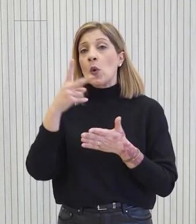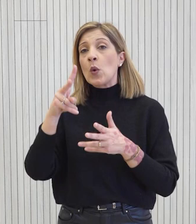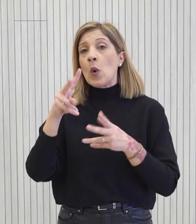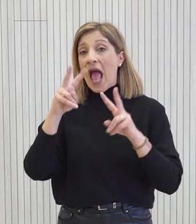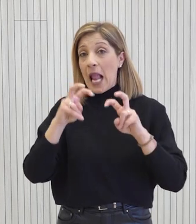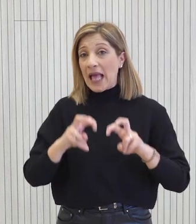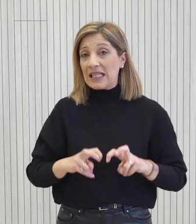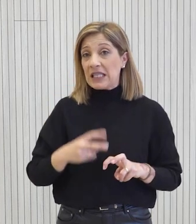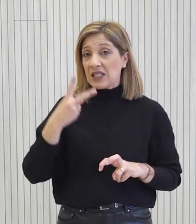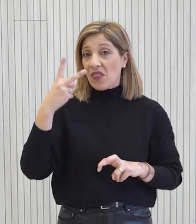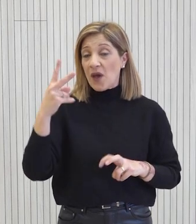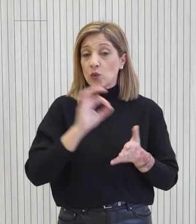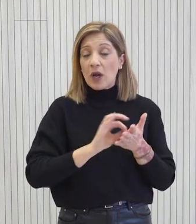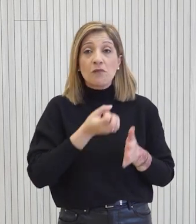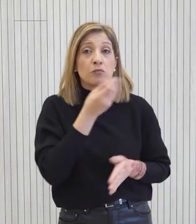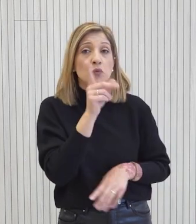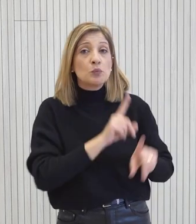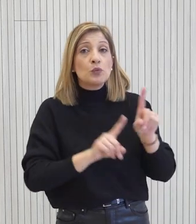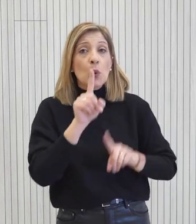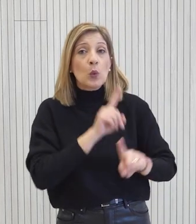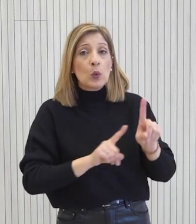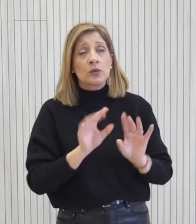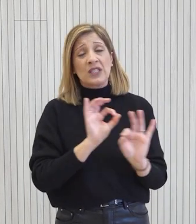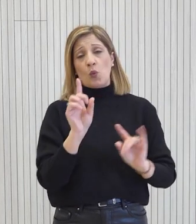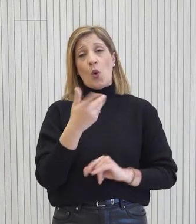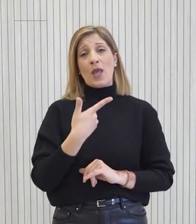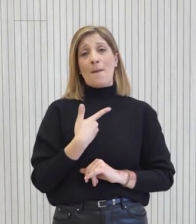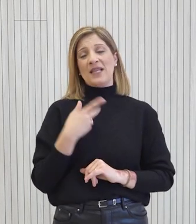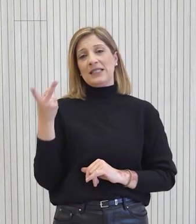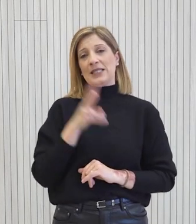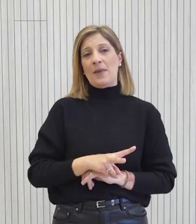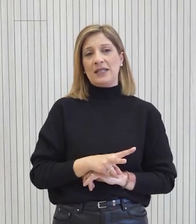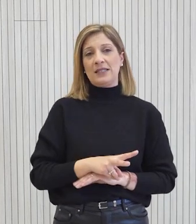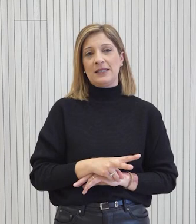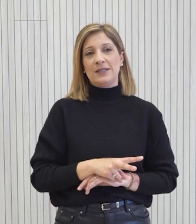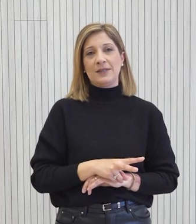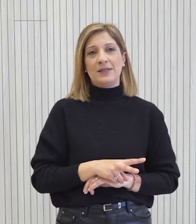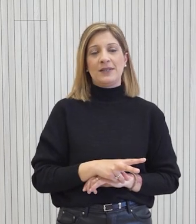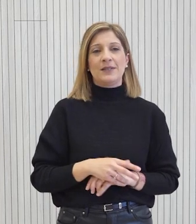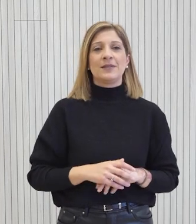Δεν μπορούμε να γνωρίζουμε από πού προέρχεται η διαρροή. Σίγουρα δεν είναι από πλευράς δικής μας. Ναι.